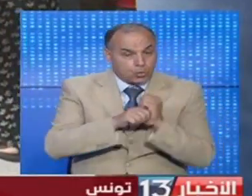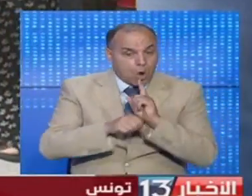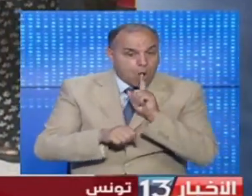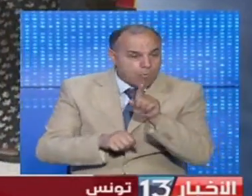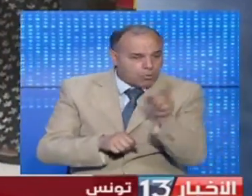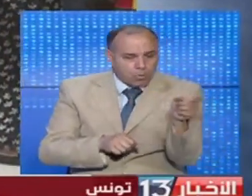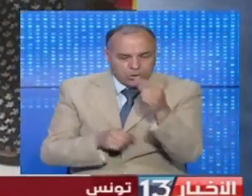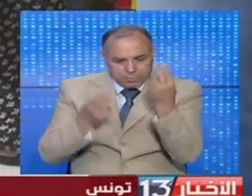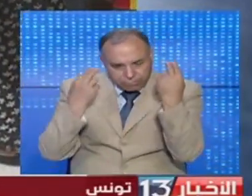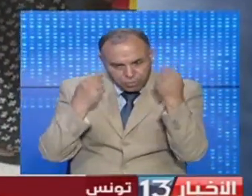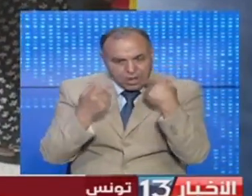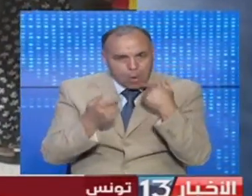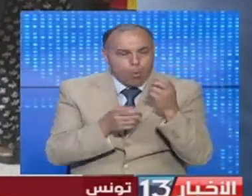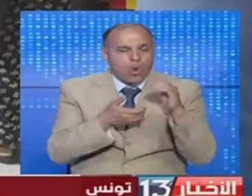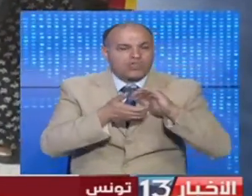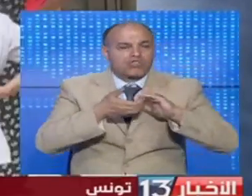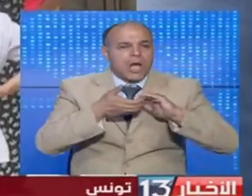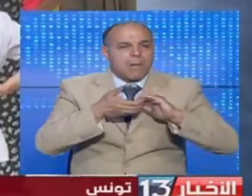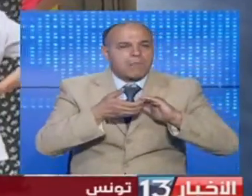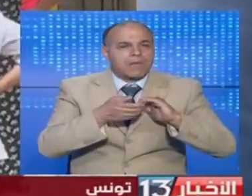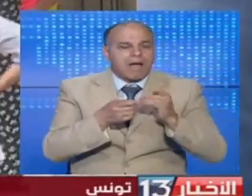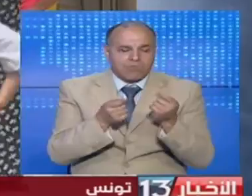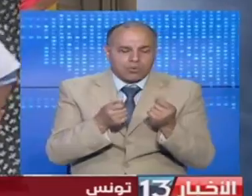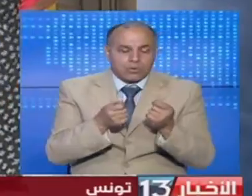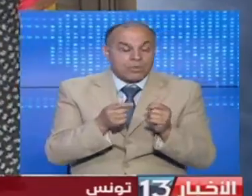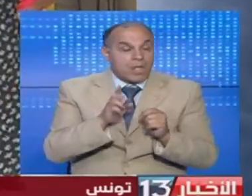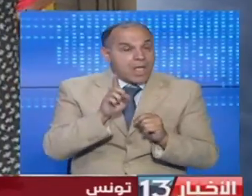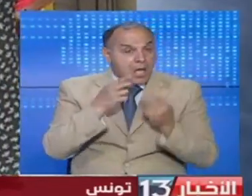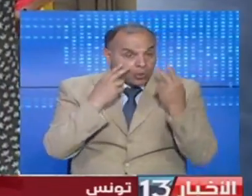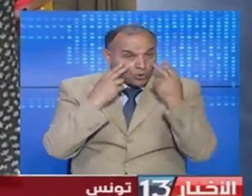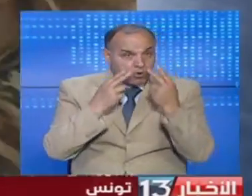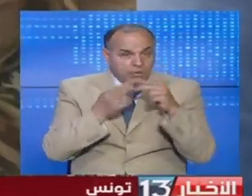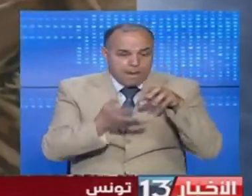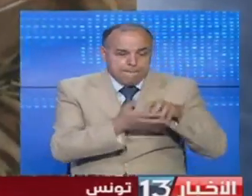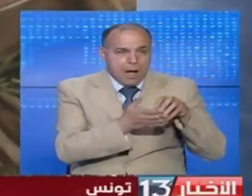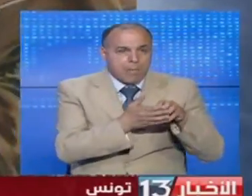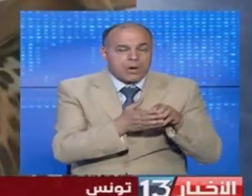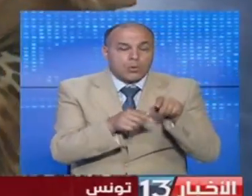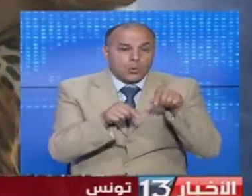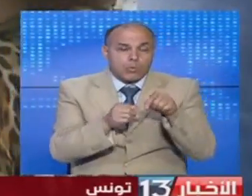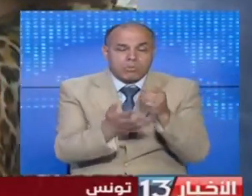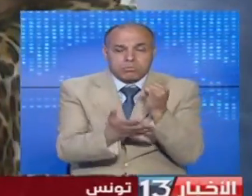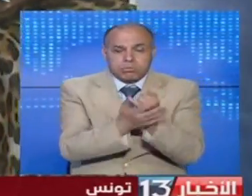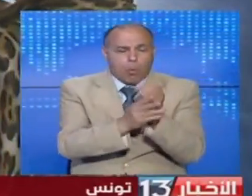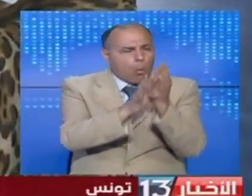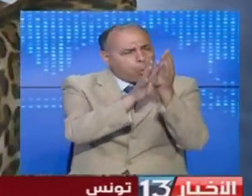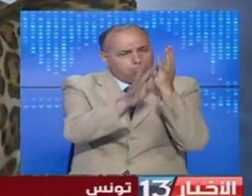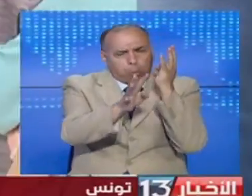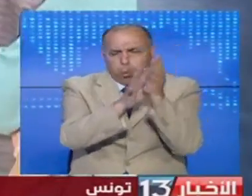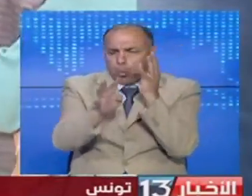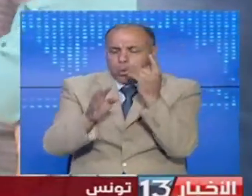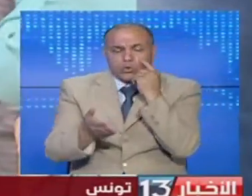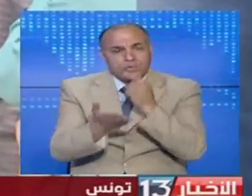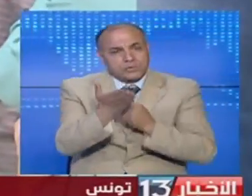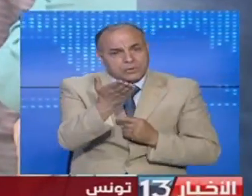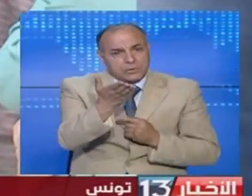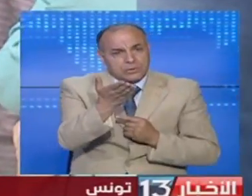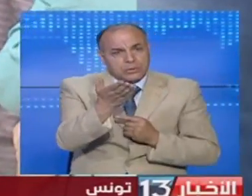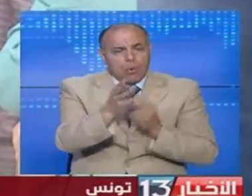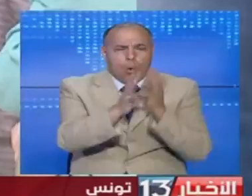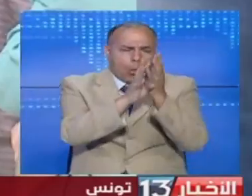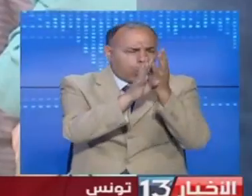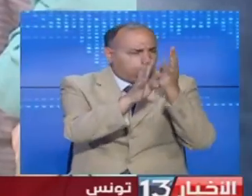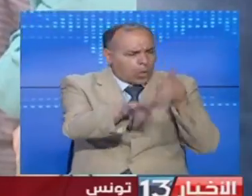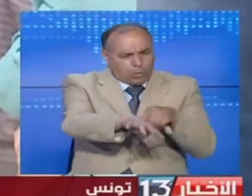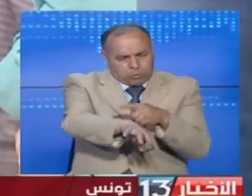التونسي للشغل والجامعه العامه للملك وقد شهدت مقرات الاقباط ات اليوم اكتضاضا كبيرا وطوابير